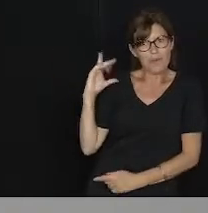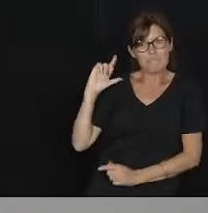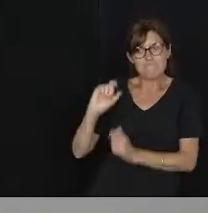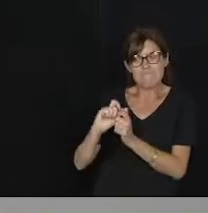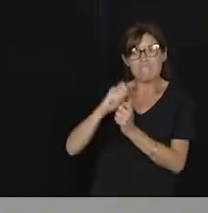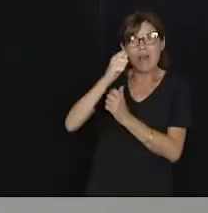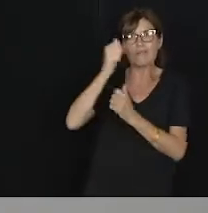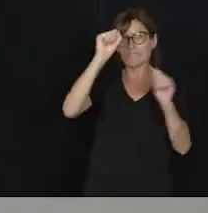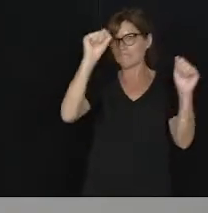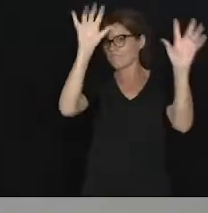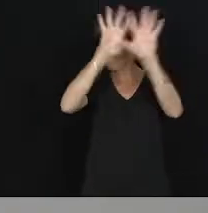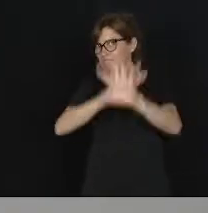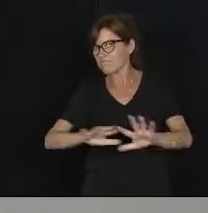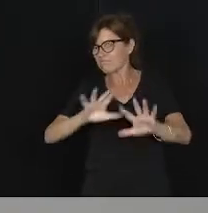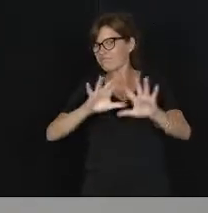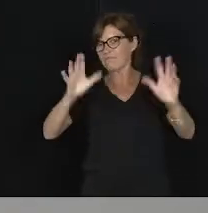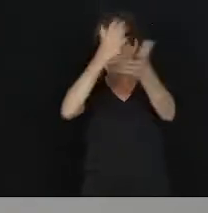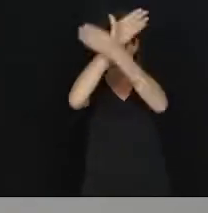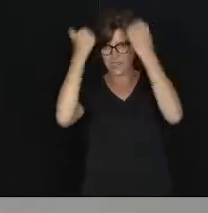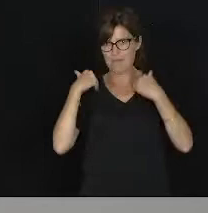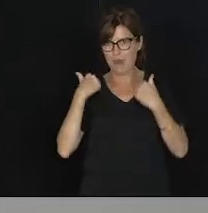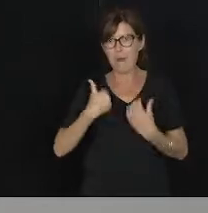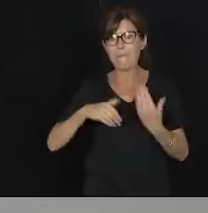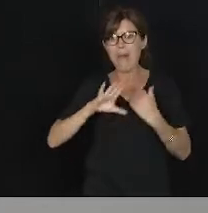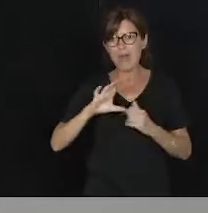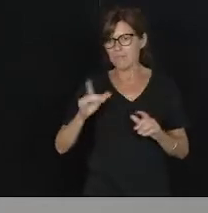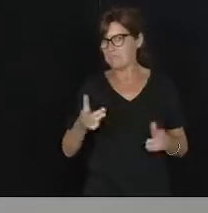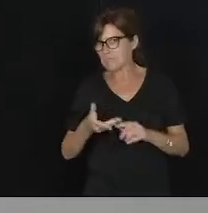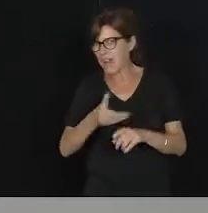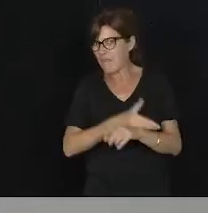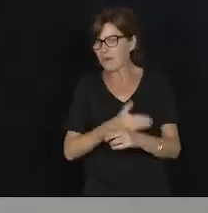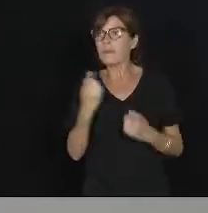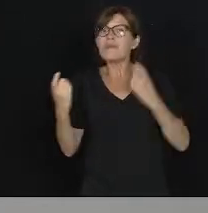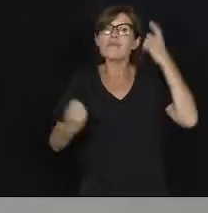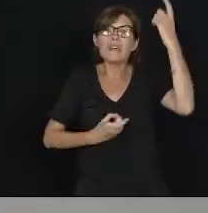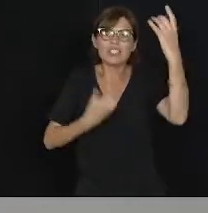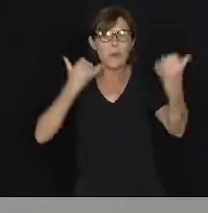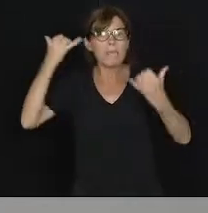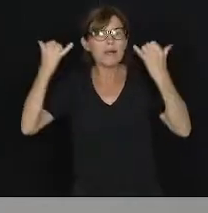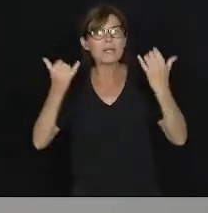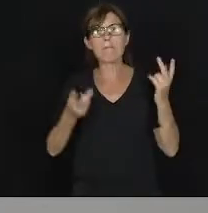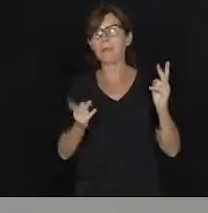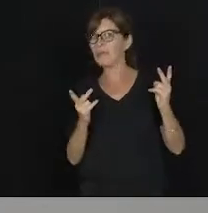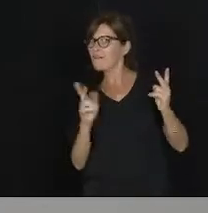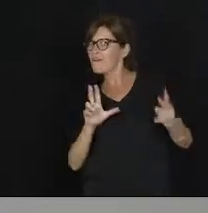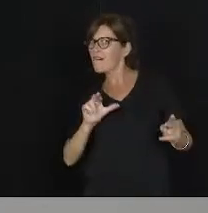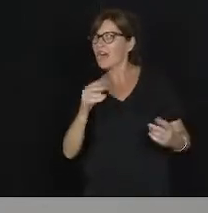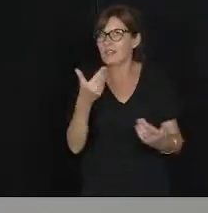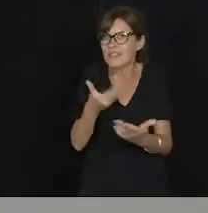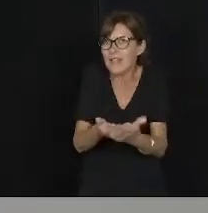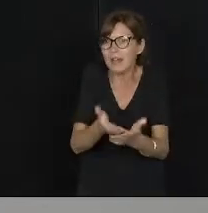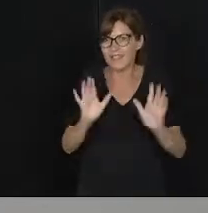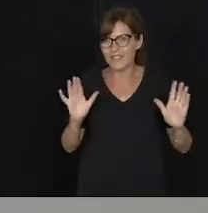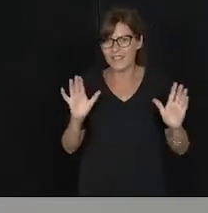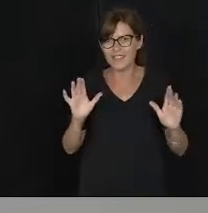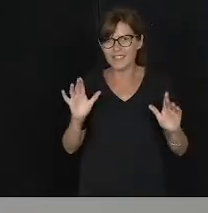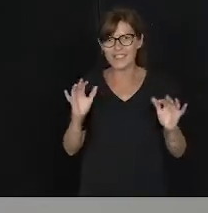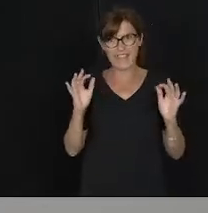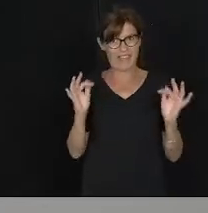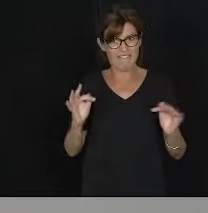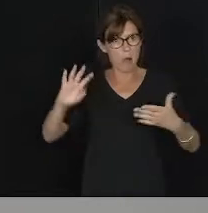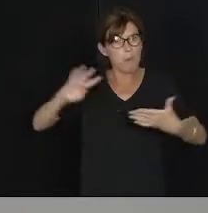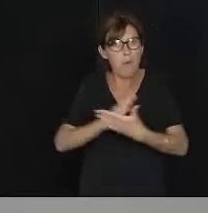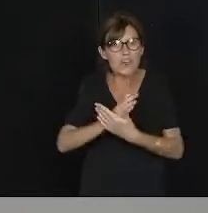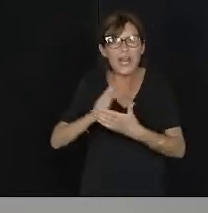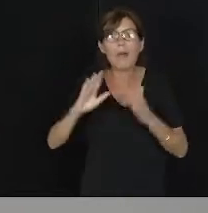processus de remémoration et d'anticipation, qui sont souvent contigus, dans l'élaboration des projets par les